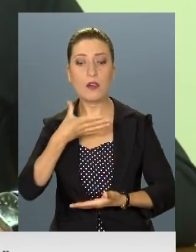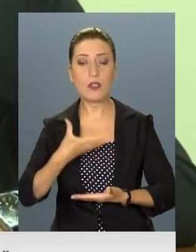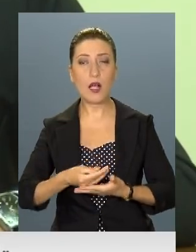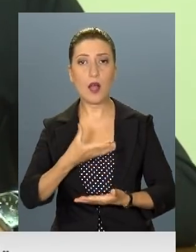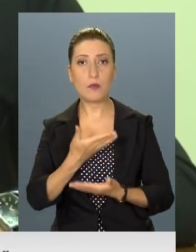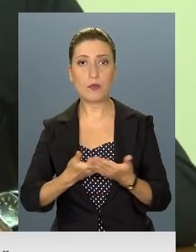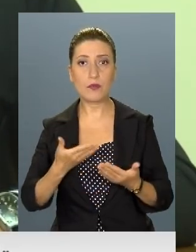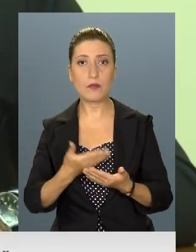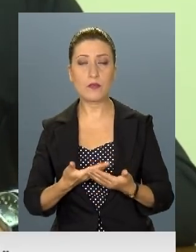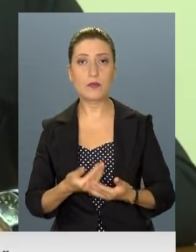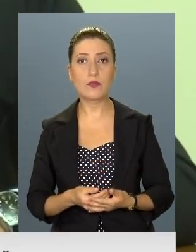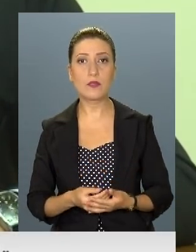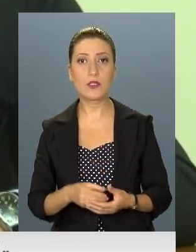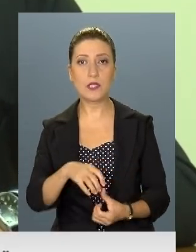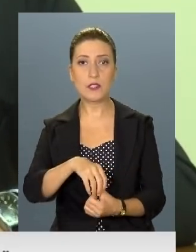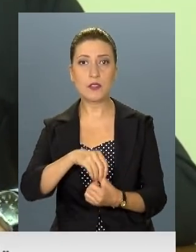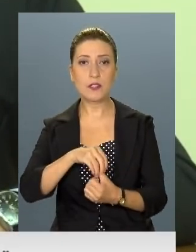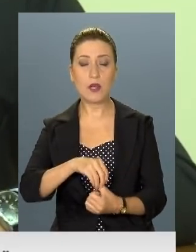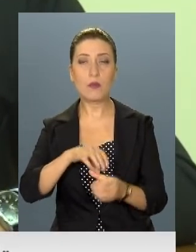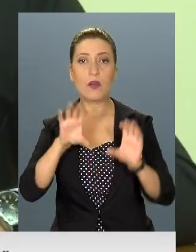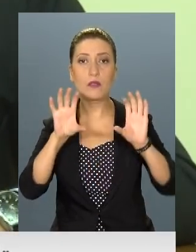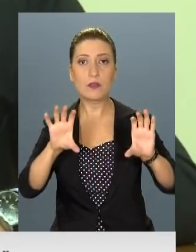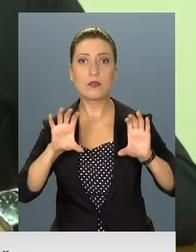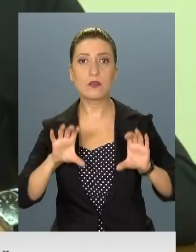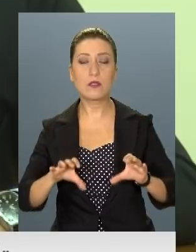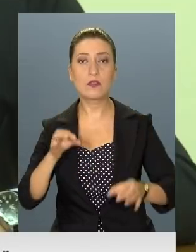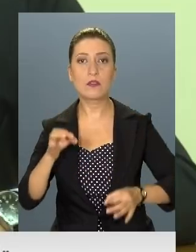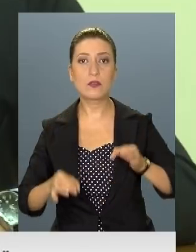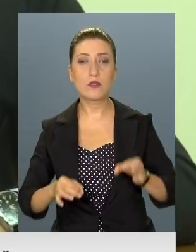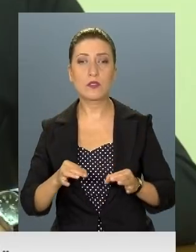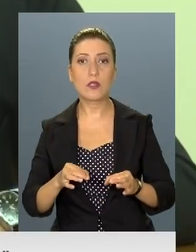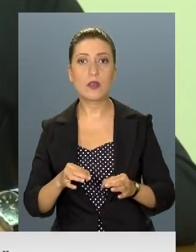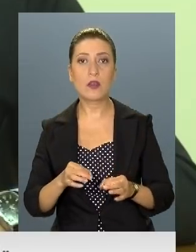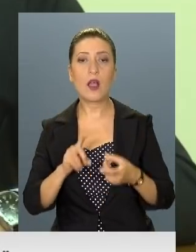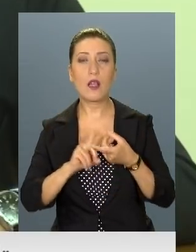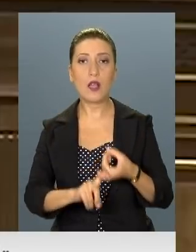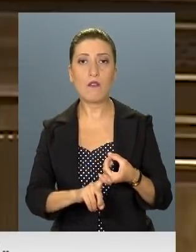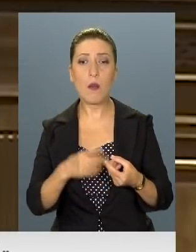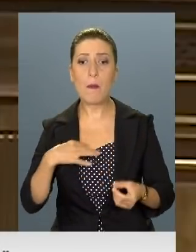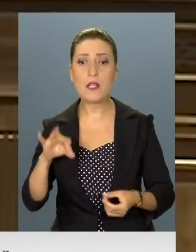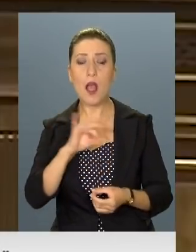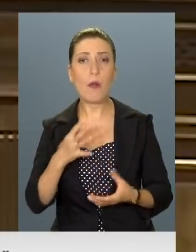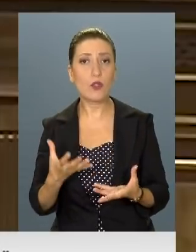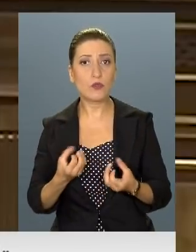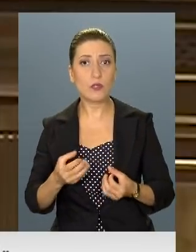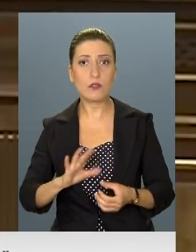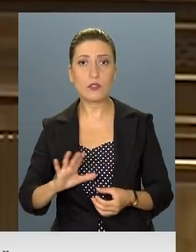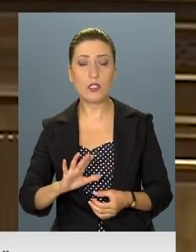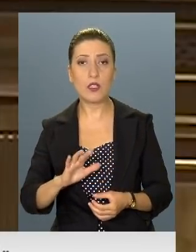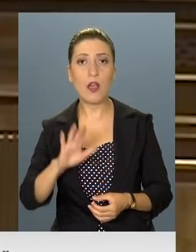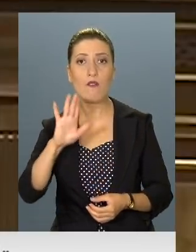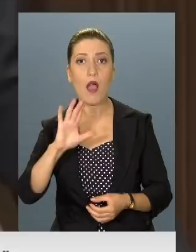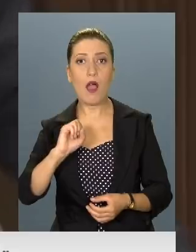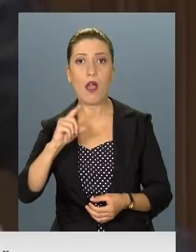մեկնաբանություն սահմանադրական նորմերի վերաբերյալ մեզ համար դա անընդունելի է։ Պարոն Գրիգորյանը